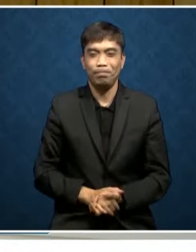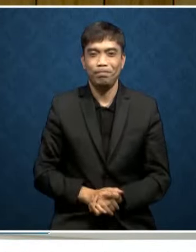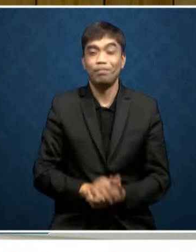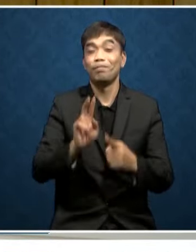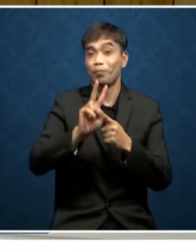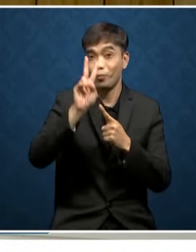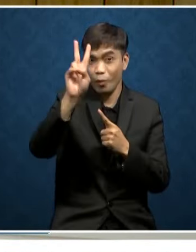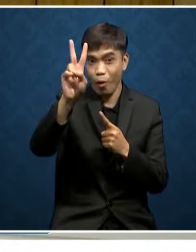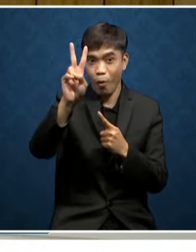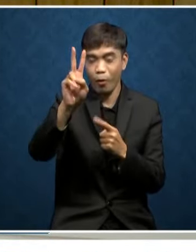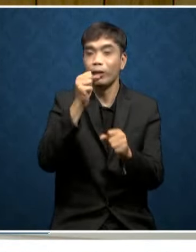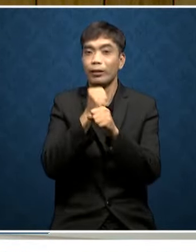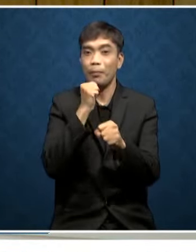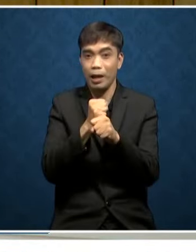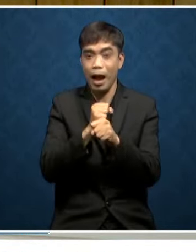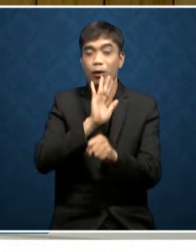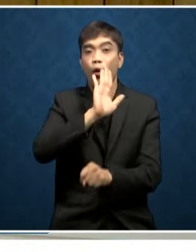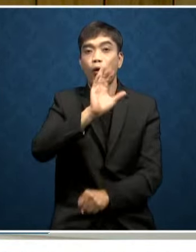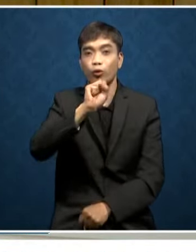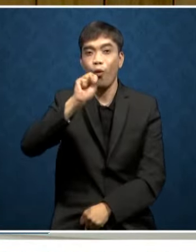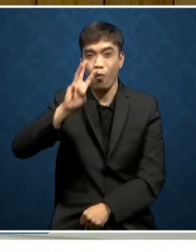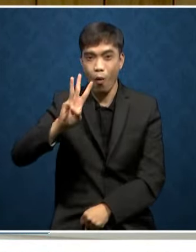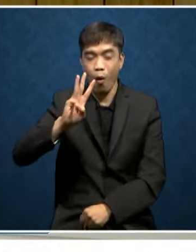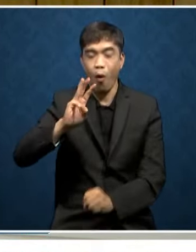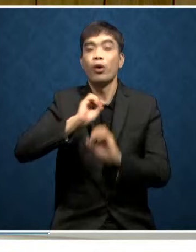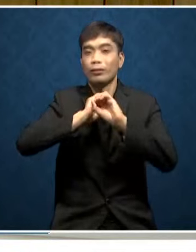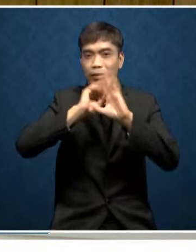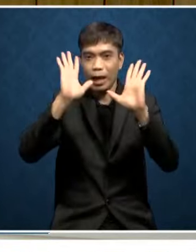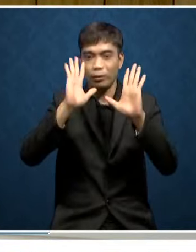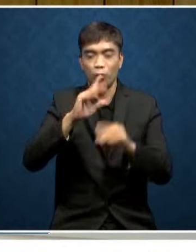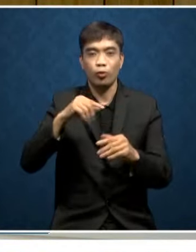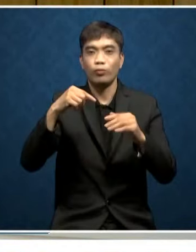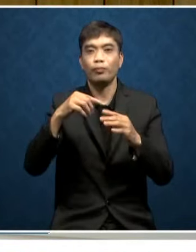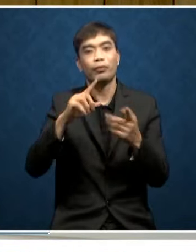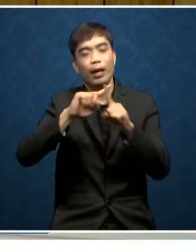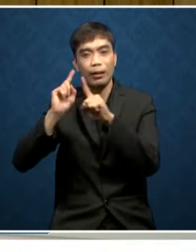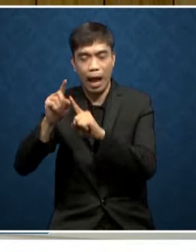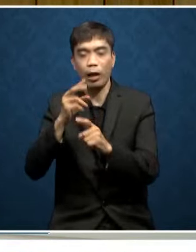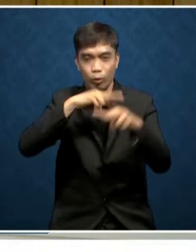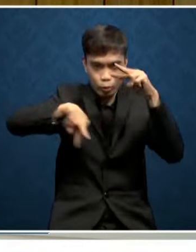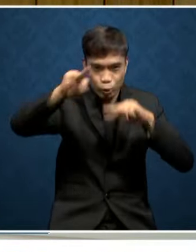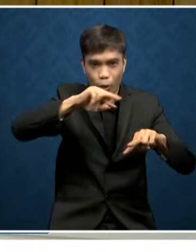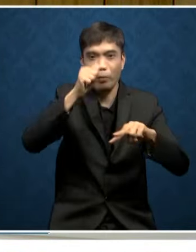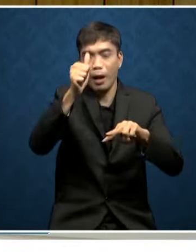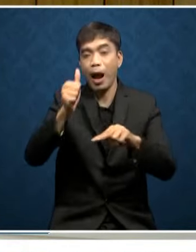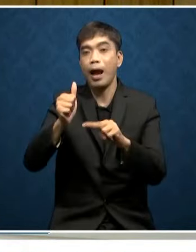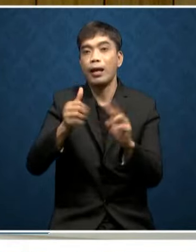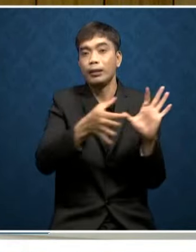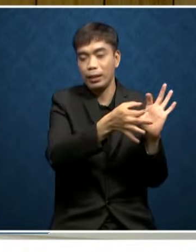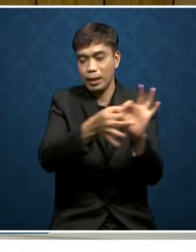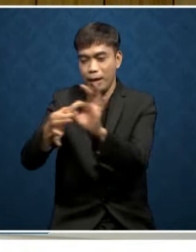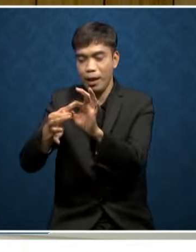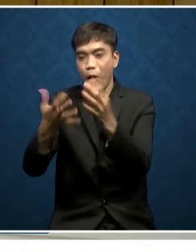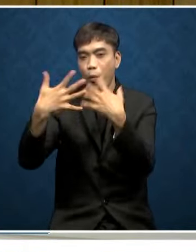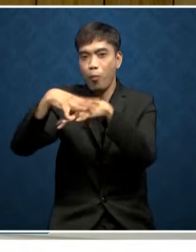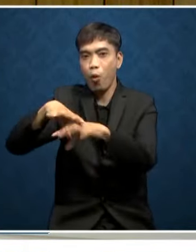ความโปร่งใสในการทำหน้าที่วุฒิสมาชิกที่มีการยึดโยงกับประชาชนหรือชุมชนในฐานะผู้มีส่ว